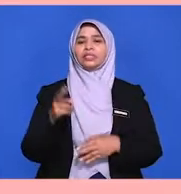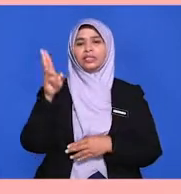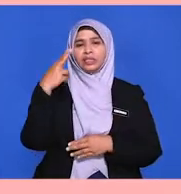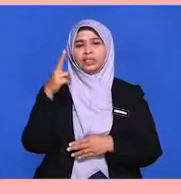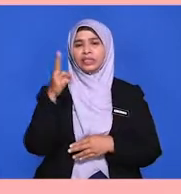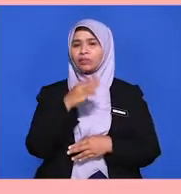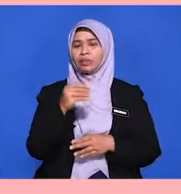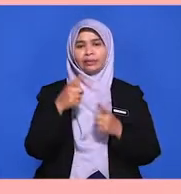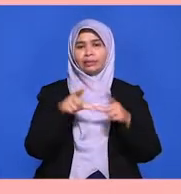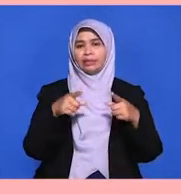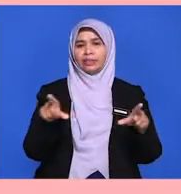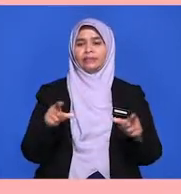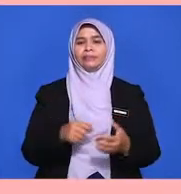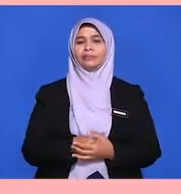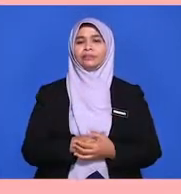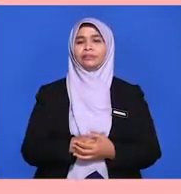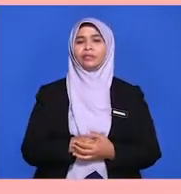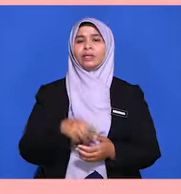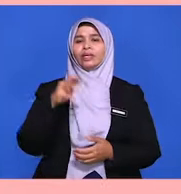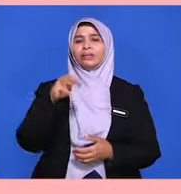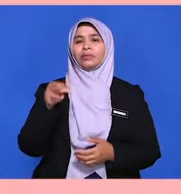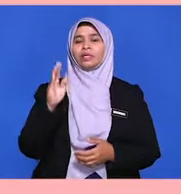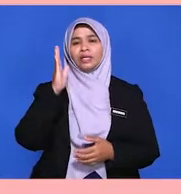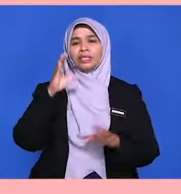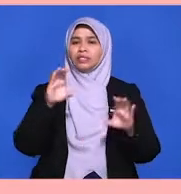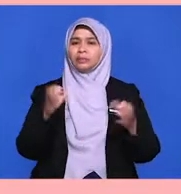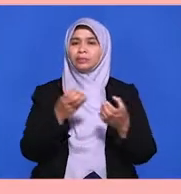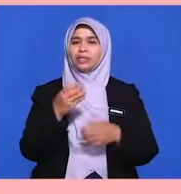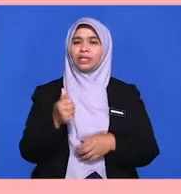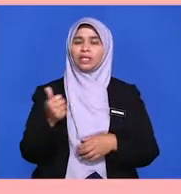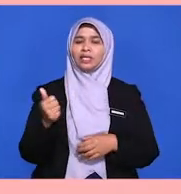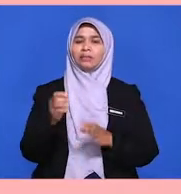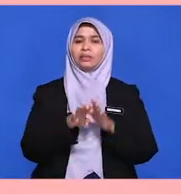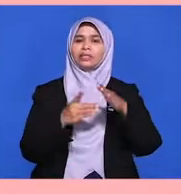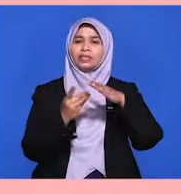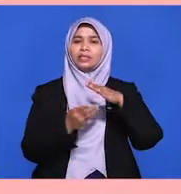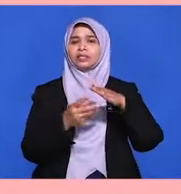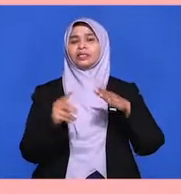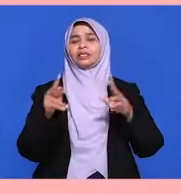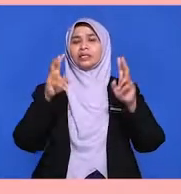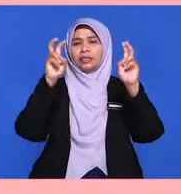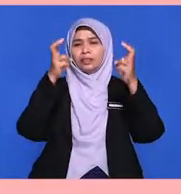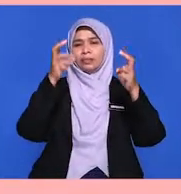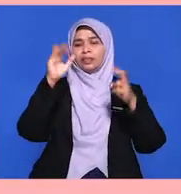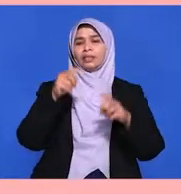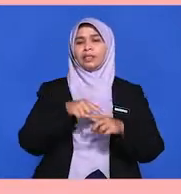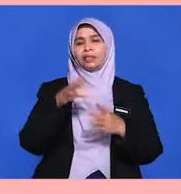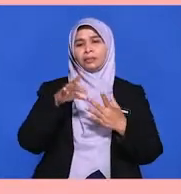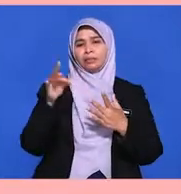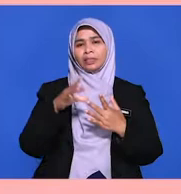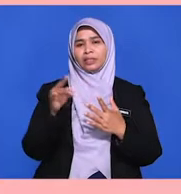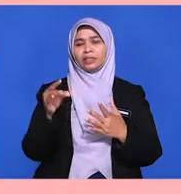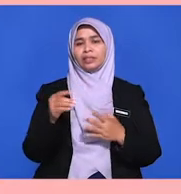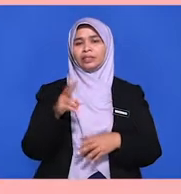lagi. Murid akan mencipta alat berdasarkan tema yang dipilih.